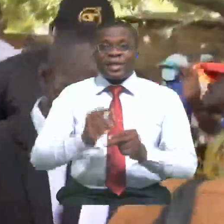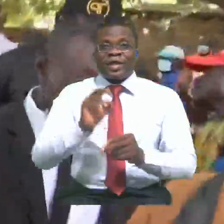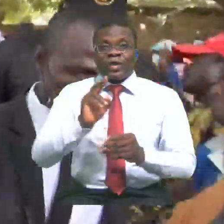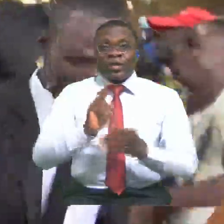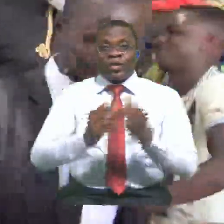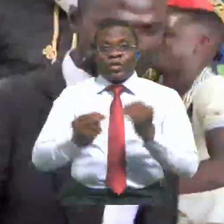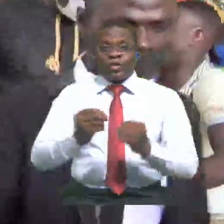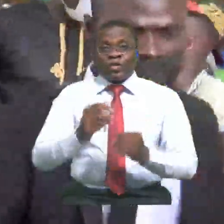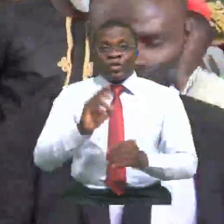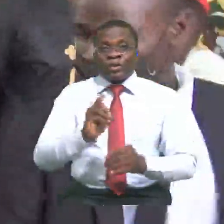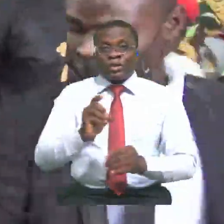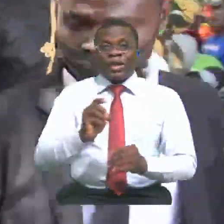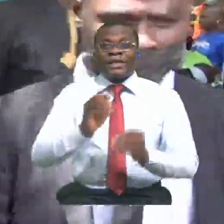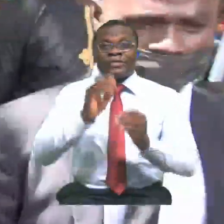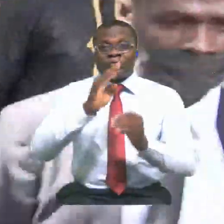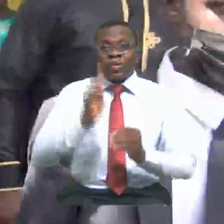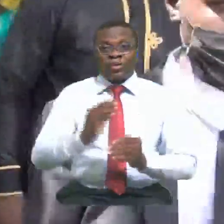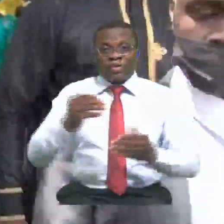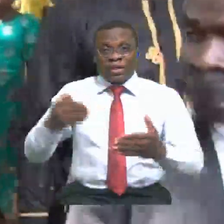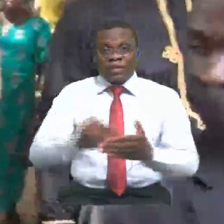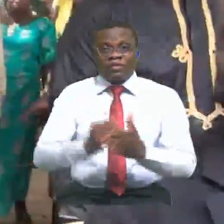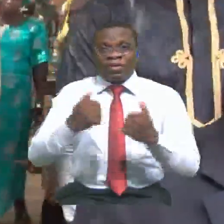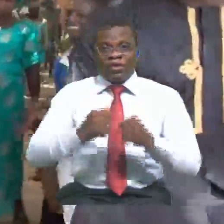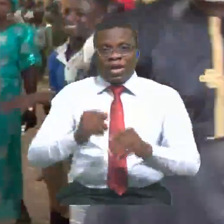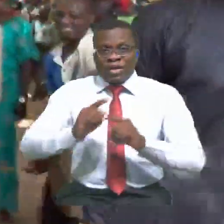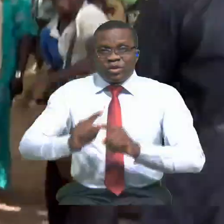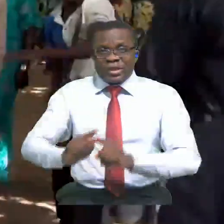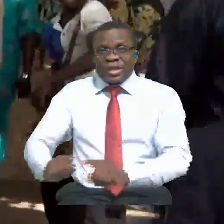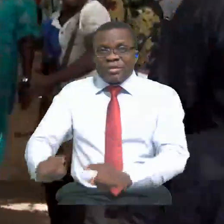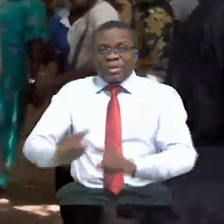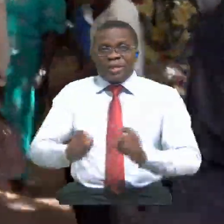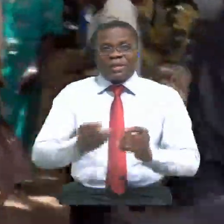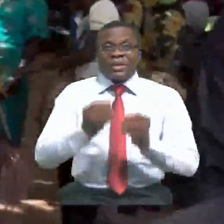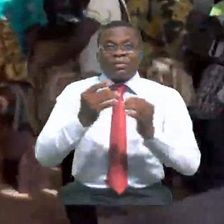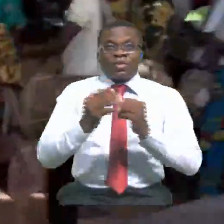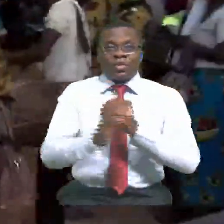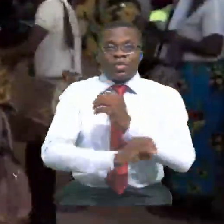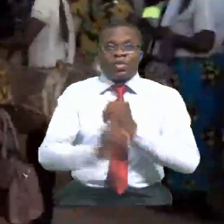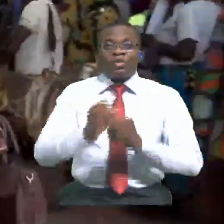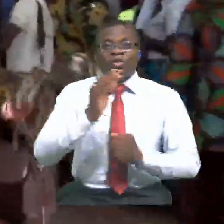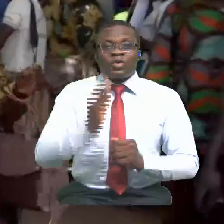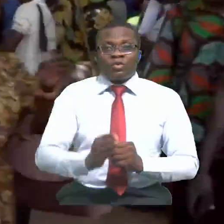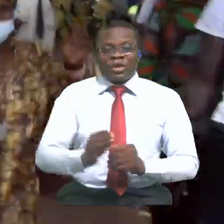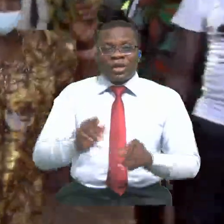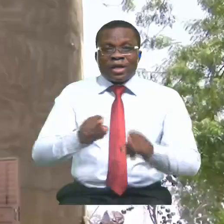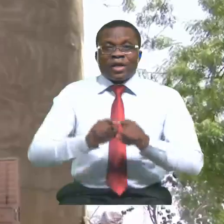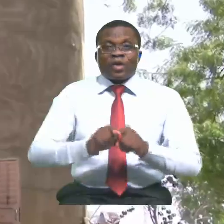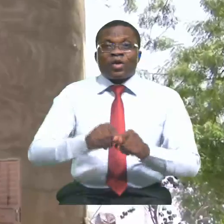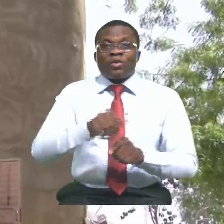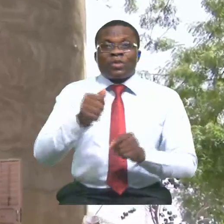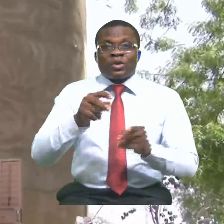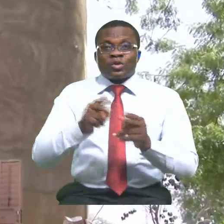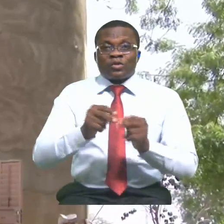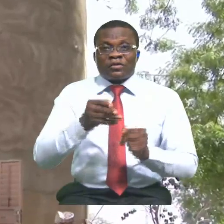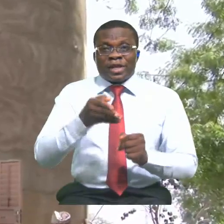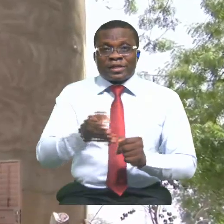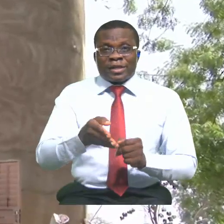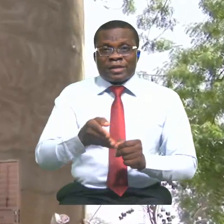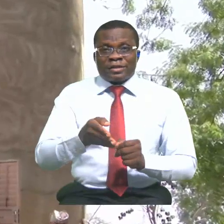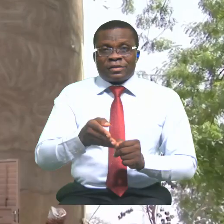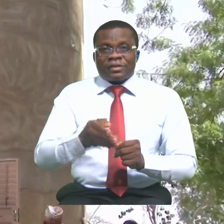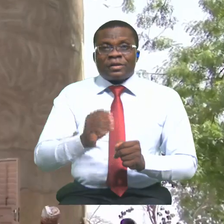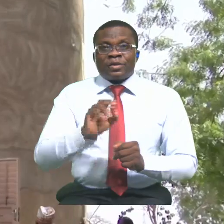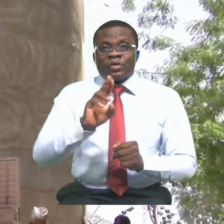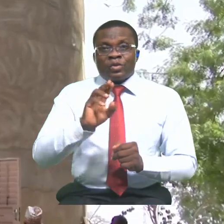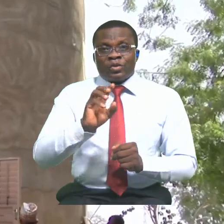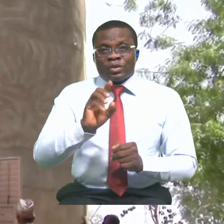Bénin nouveau dispose de démembrement dans la plupart des communes du Bénin. À l'instar de Tukuntuna ou encore de Bukumbe,